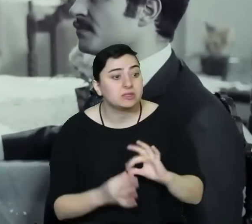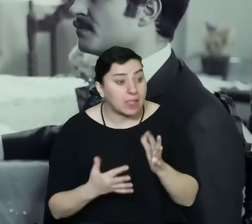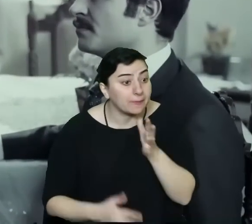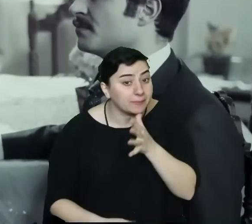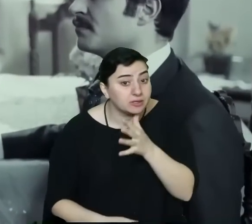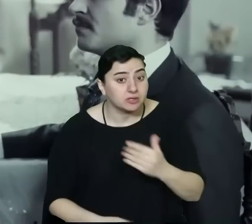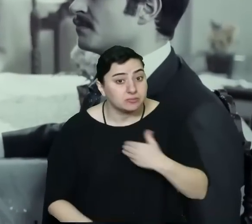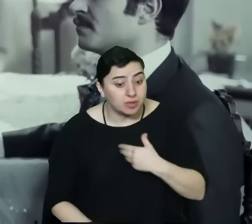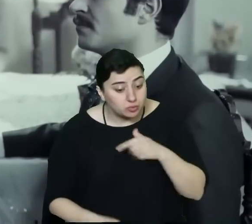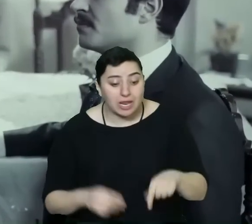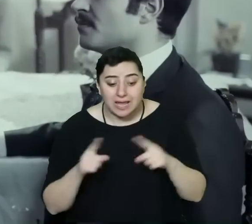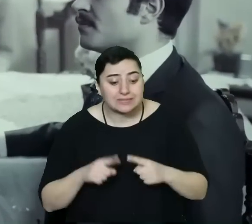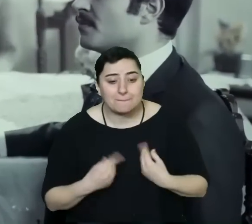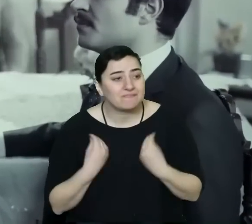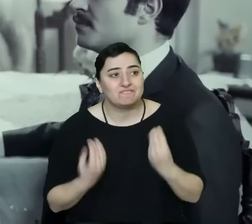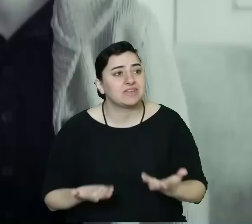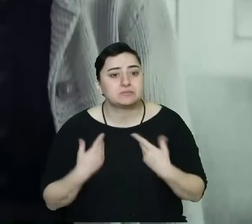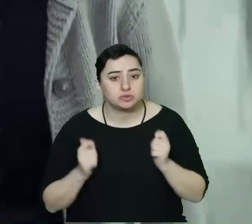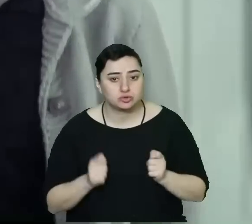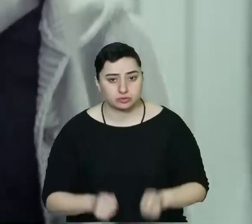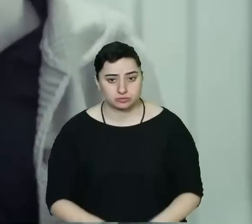misin? Ben bunun hesabını nasıl veririm?